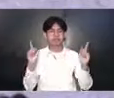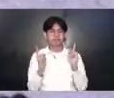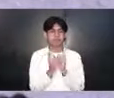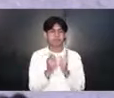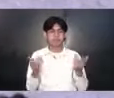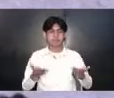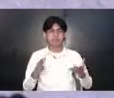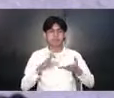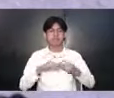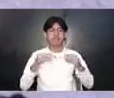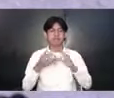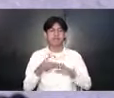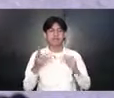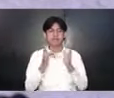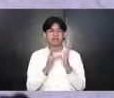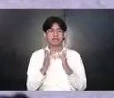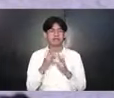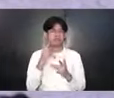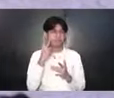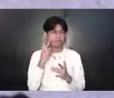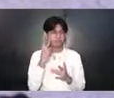itsura ni Jesus nung kinikwento niya yan,